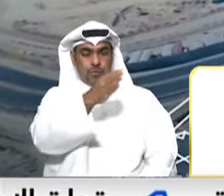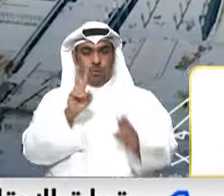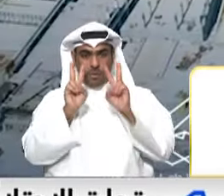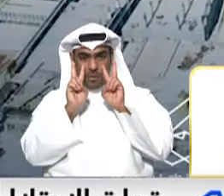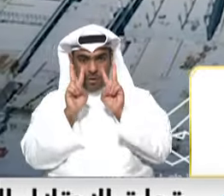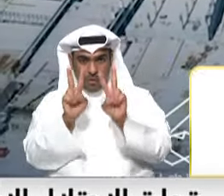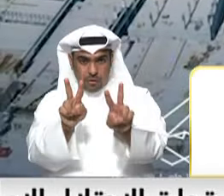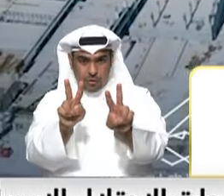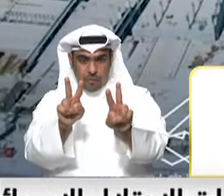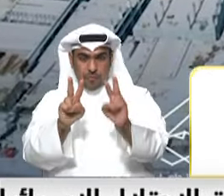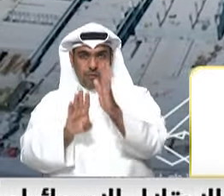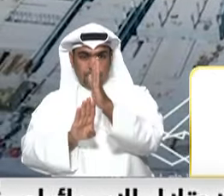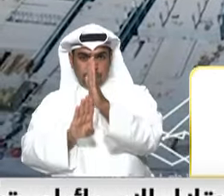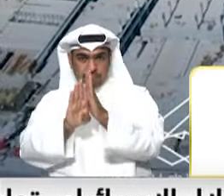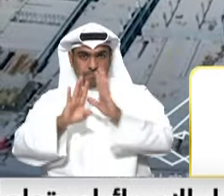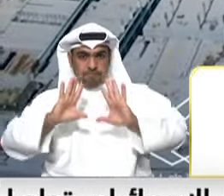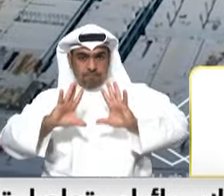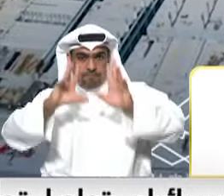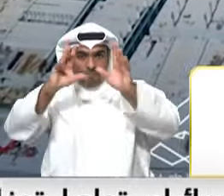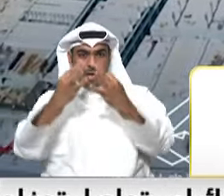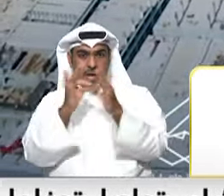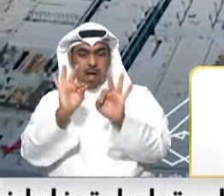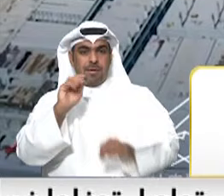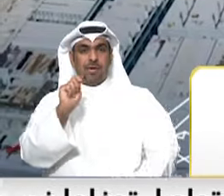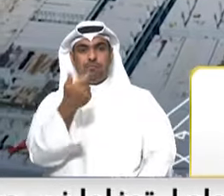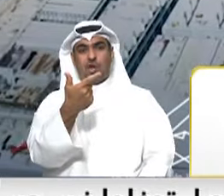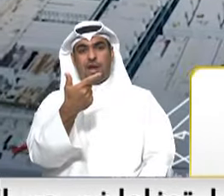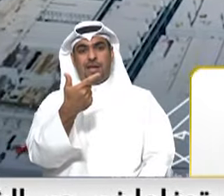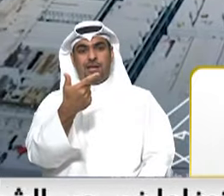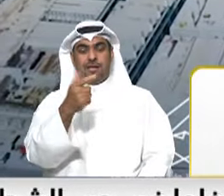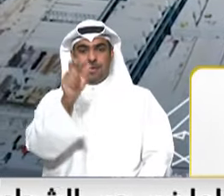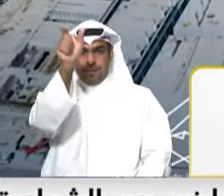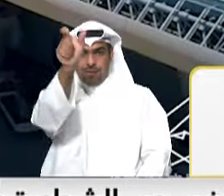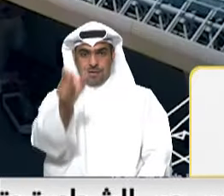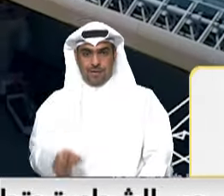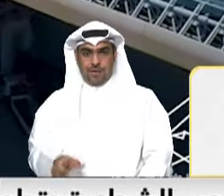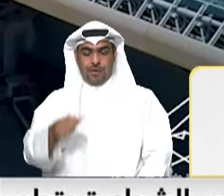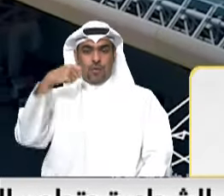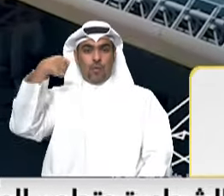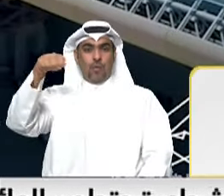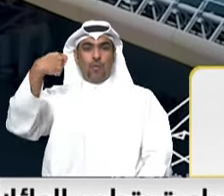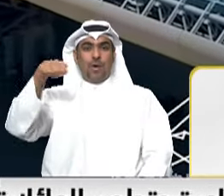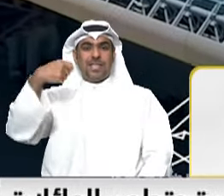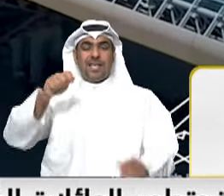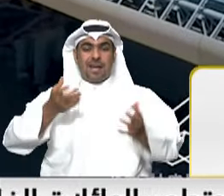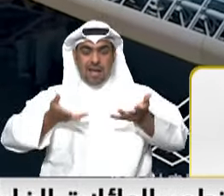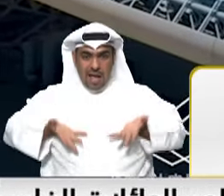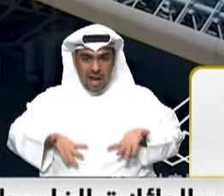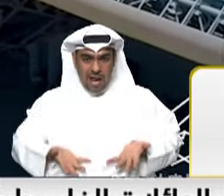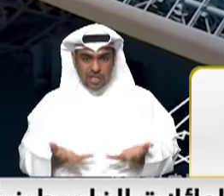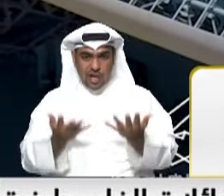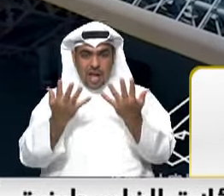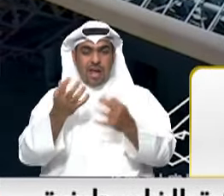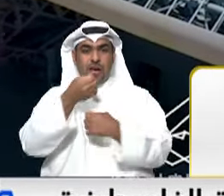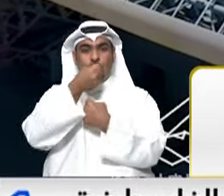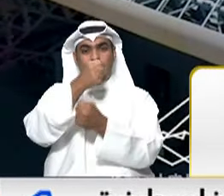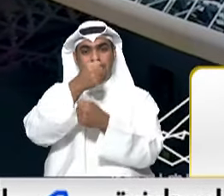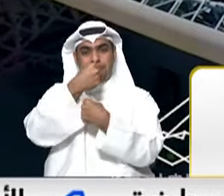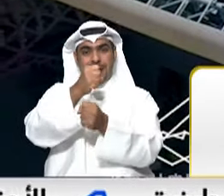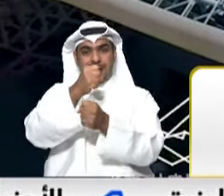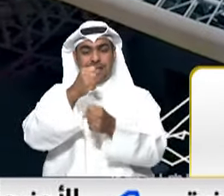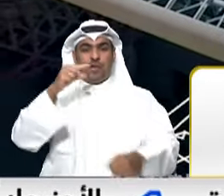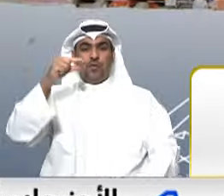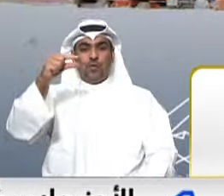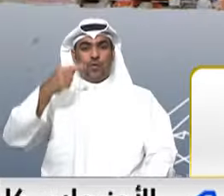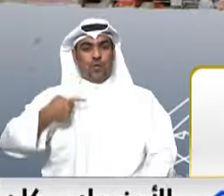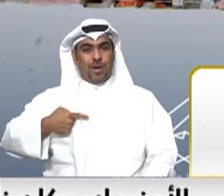من خلال الجولات التفقدية التي قامت بها وزير الأشغال العامة ووزير الدولة لشؤون البلدية دكتورة